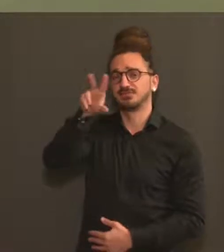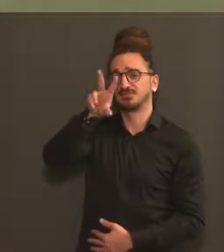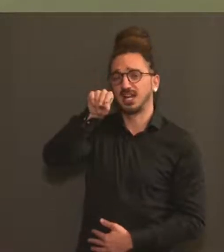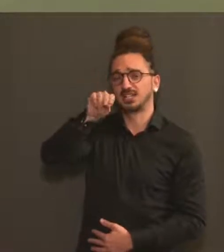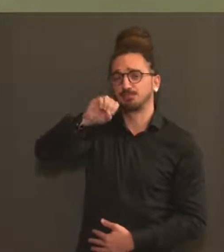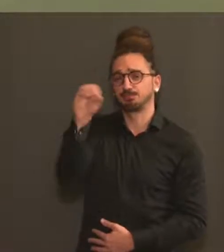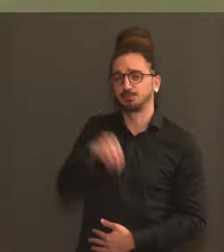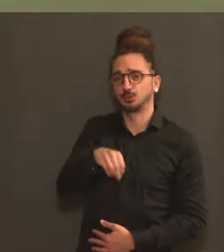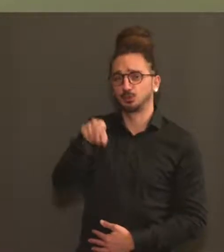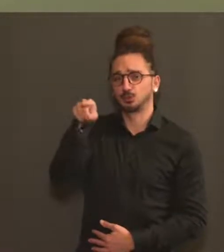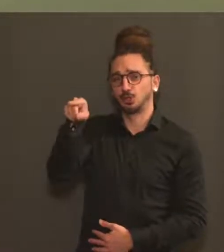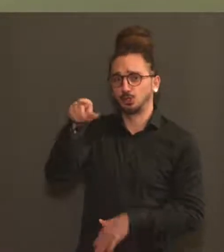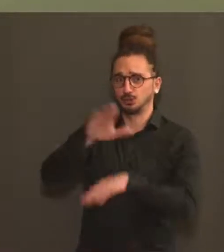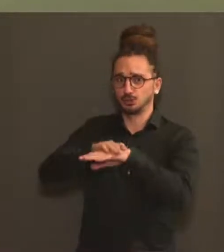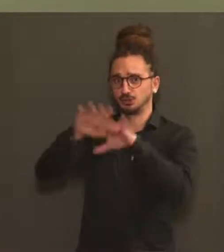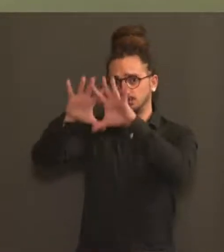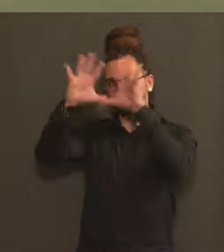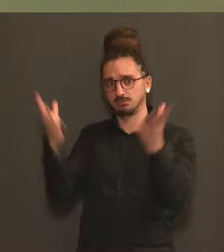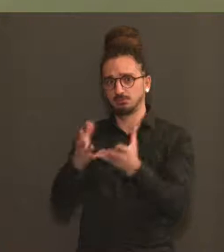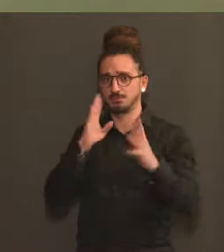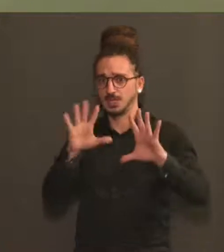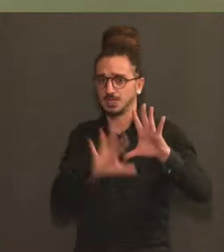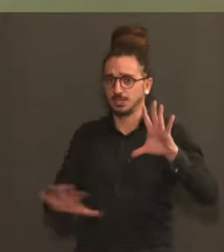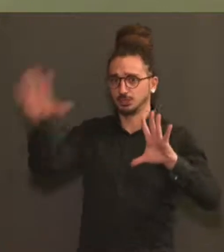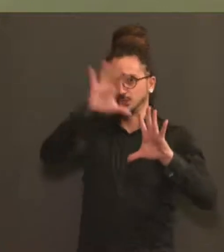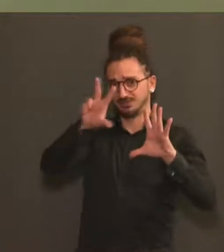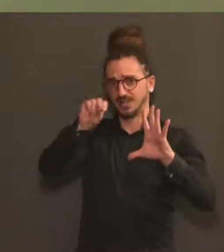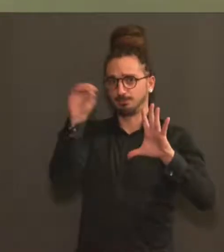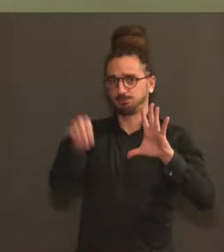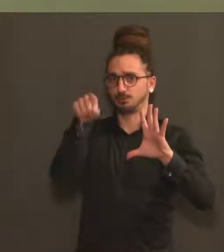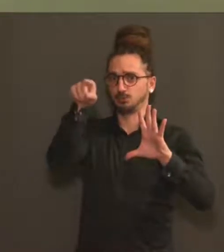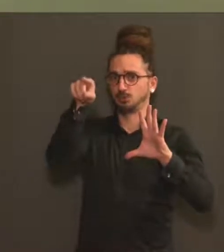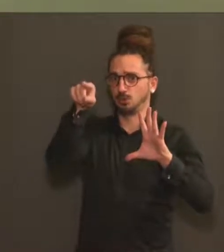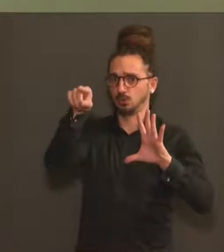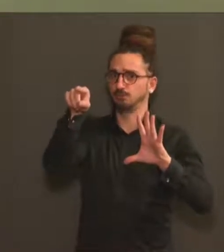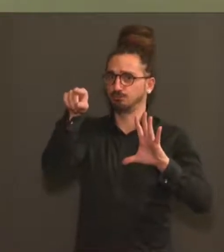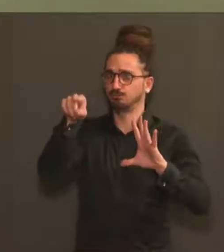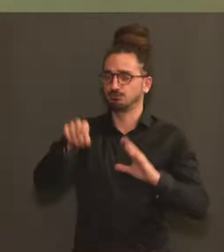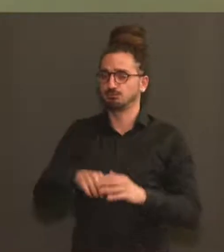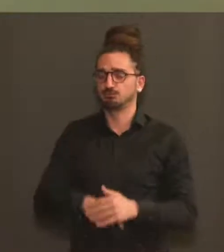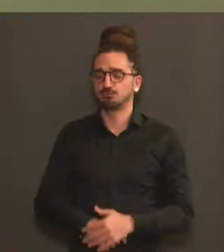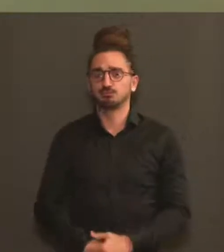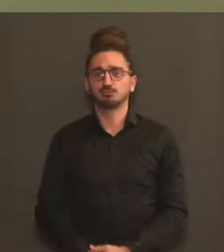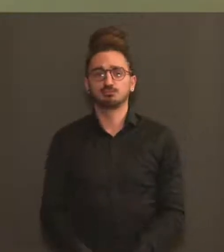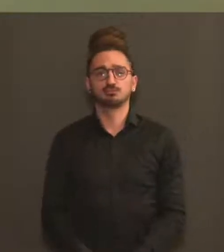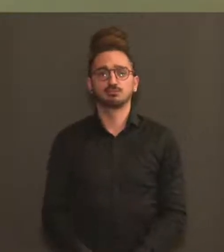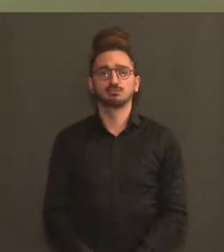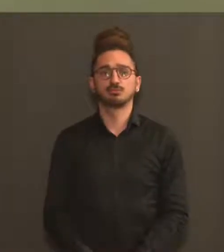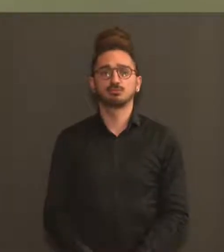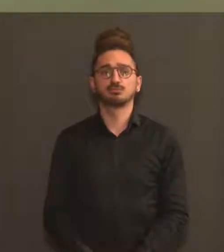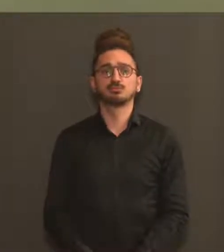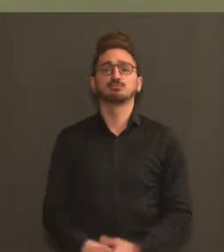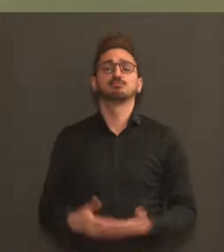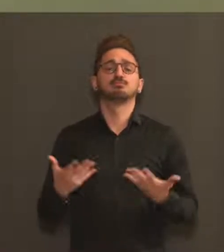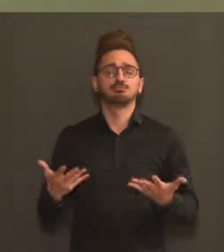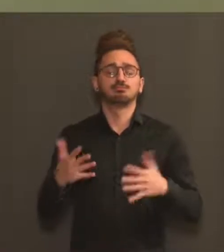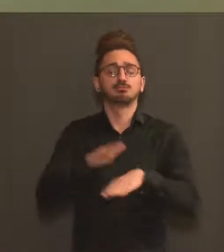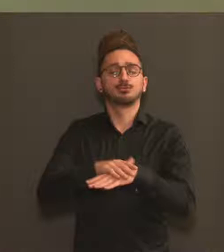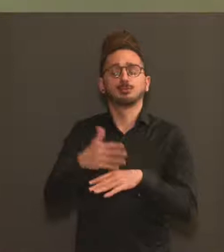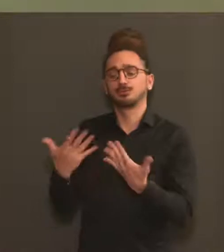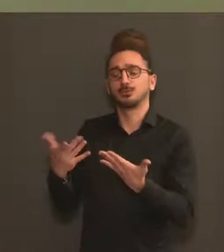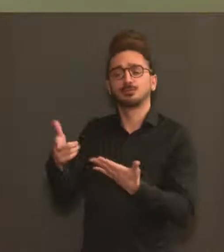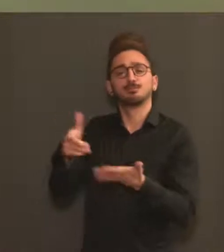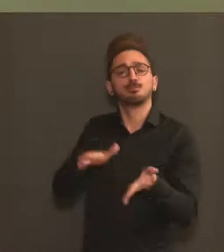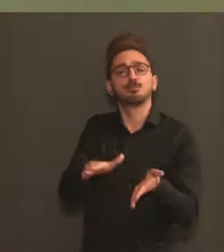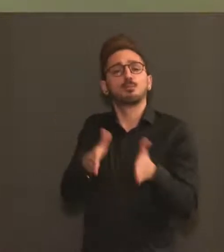soins intensifs belges. Au niveau des décès, nous déplorons en moyenne 35